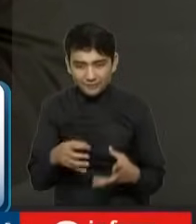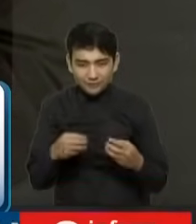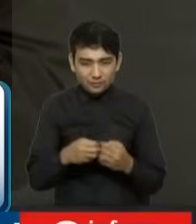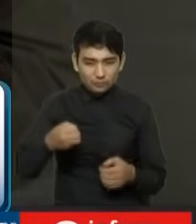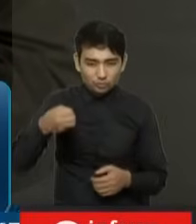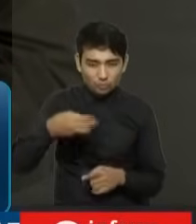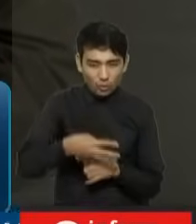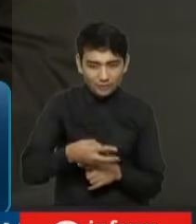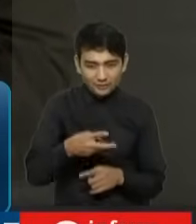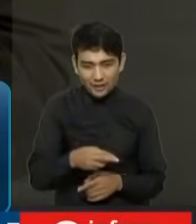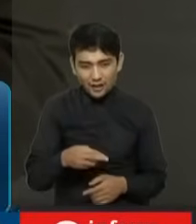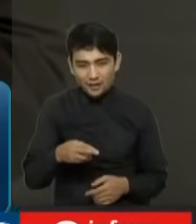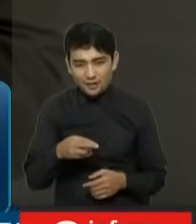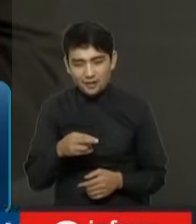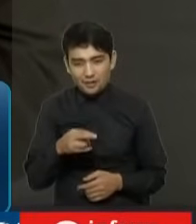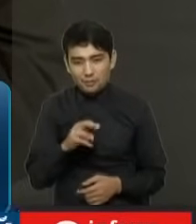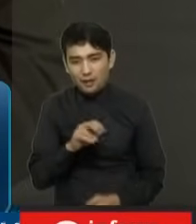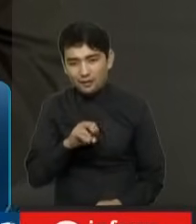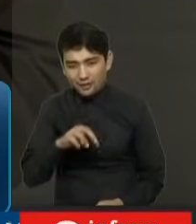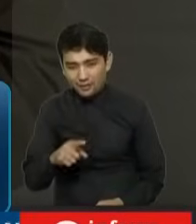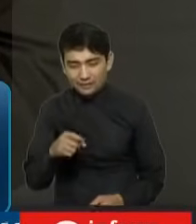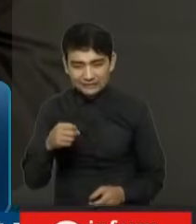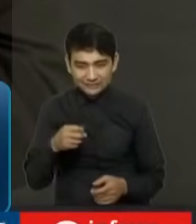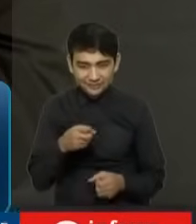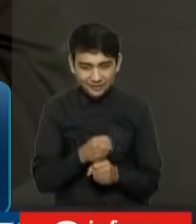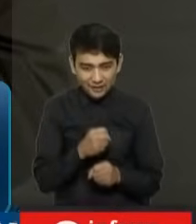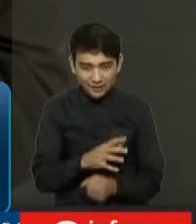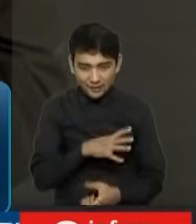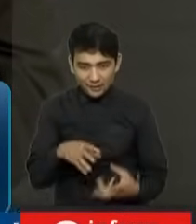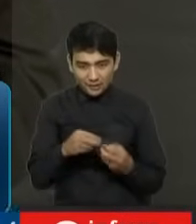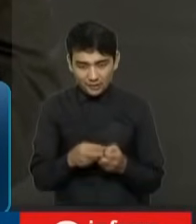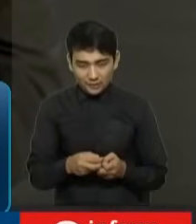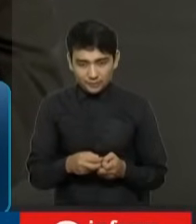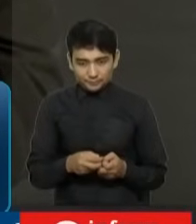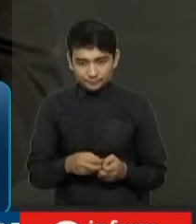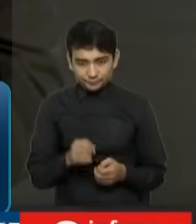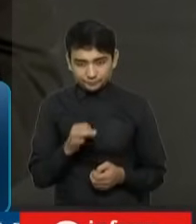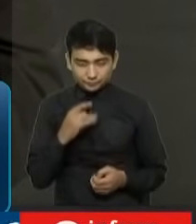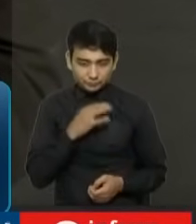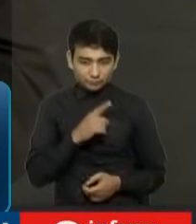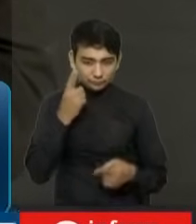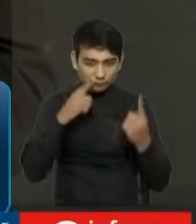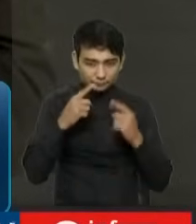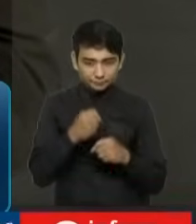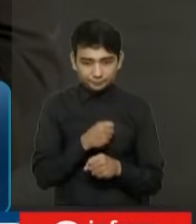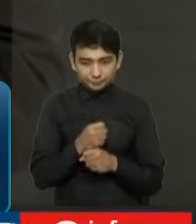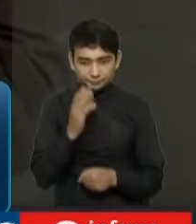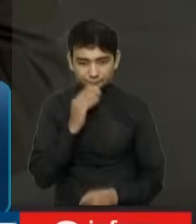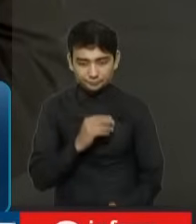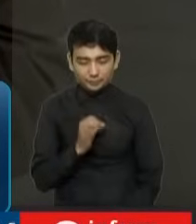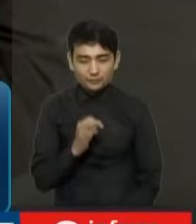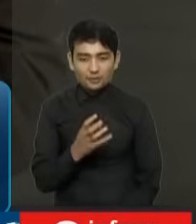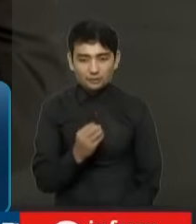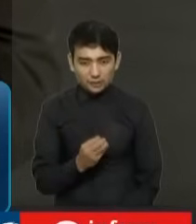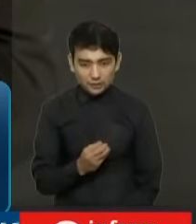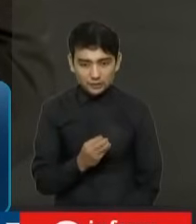солнечных панелей для освещения. Эти меры позволяют не только снижать углеродный след, но и продвигать идеи устойчивого развития. Кроме того,